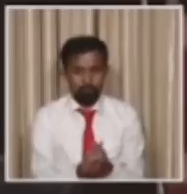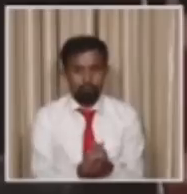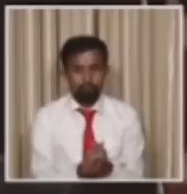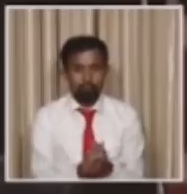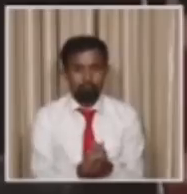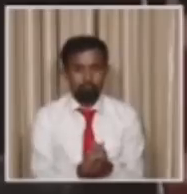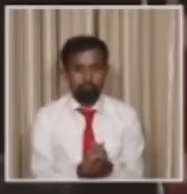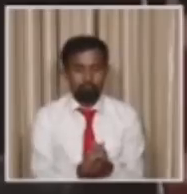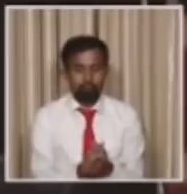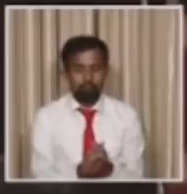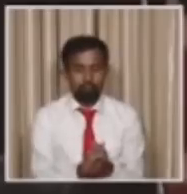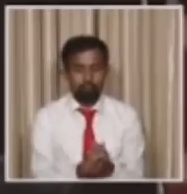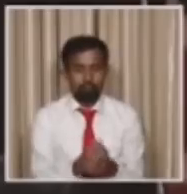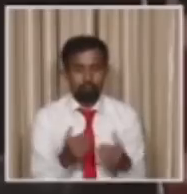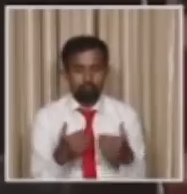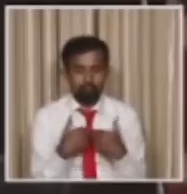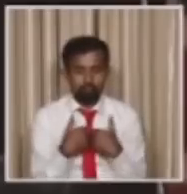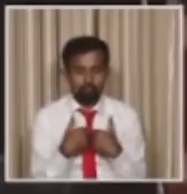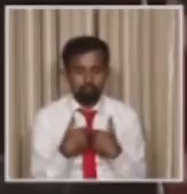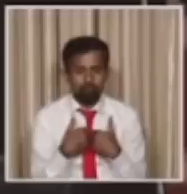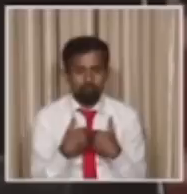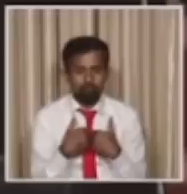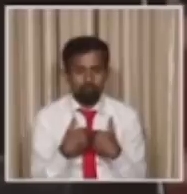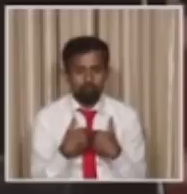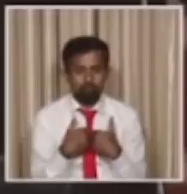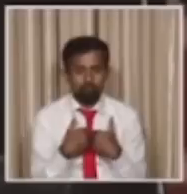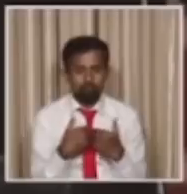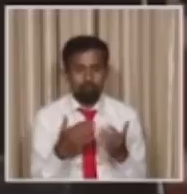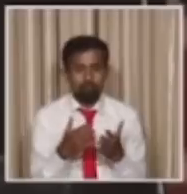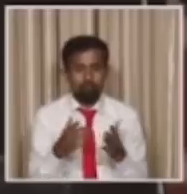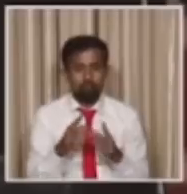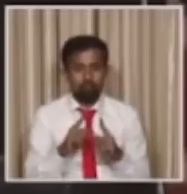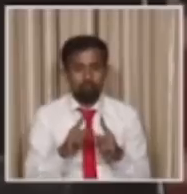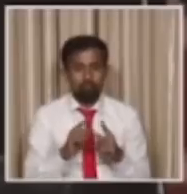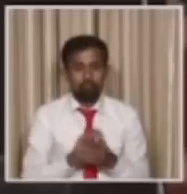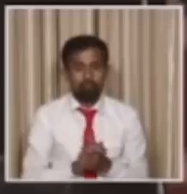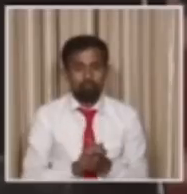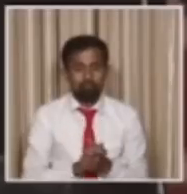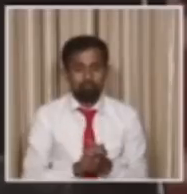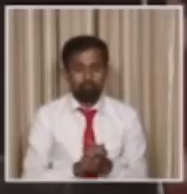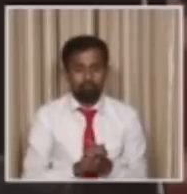ඉතින් මම වැඩි වෙලා තව ගන්නෑ.